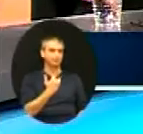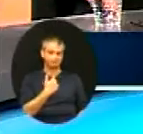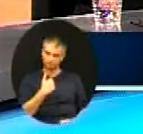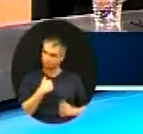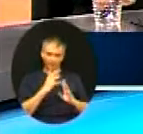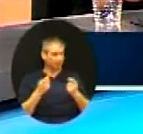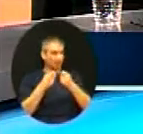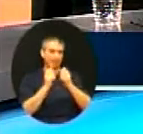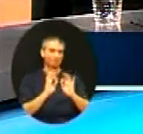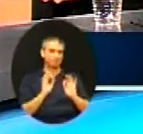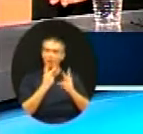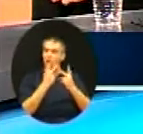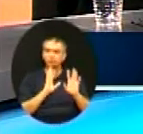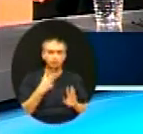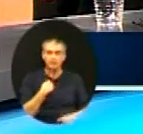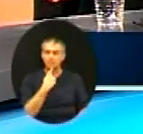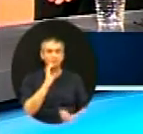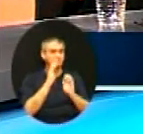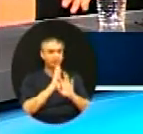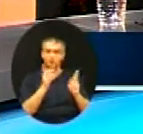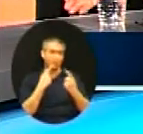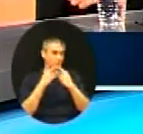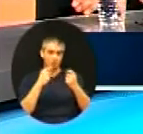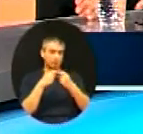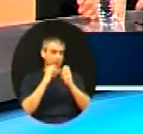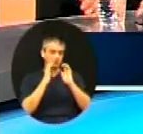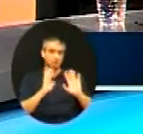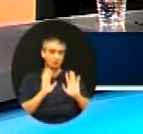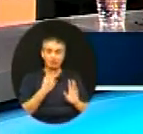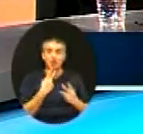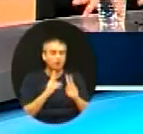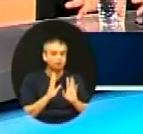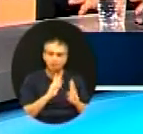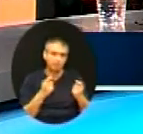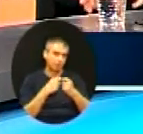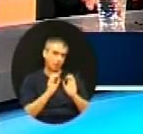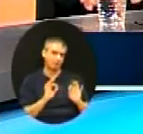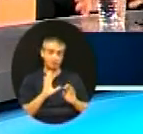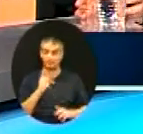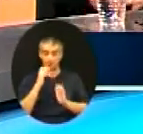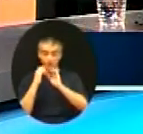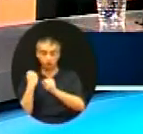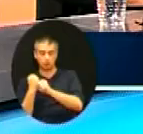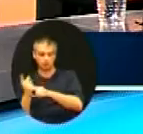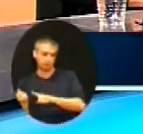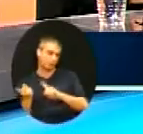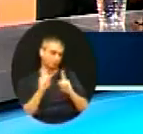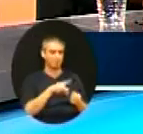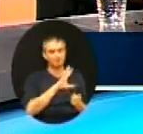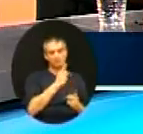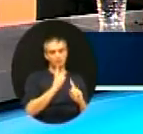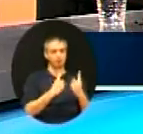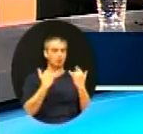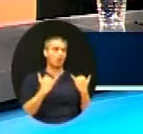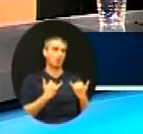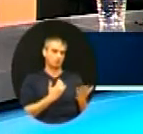שום רלוונטיות, לא משנה גם מה נגיד על התקשורת, זה לא דיון על תקשורת, אבל לא משנה מה נגיד על תקשורת, אין רלוונטיות בין מה שהתקשורת עושה לבין מה